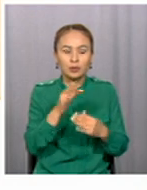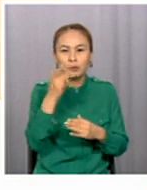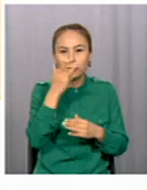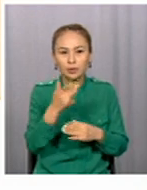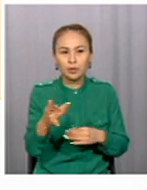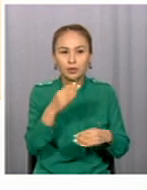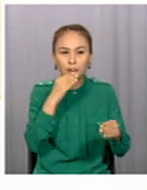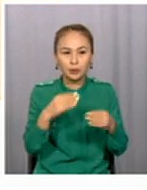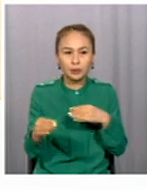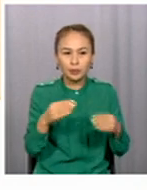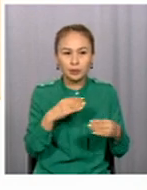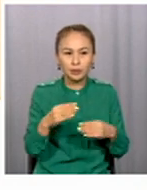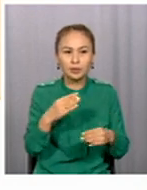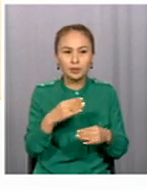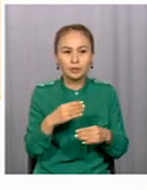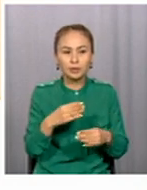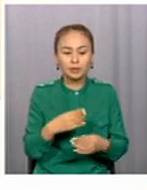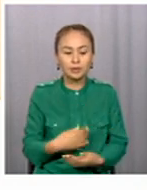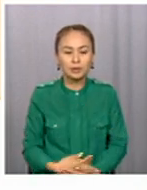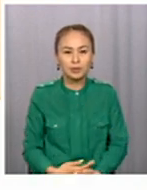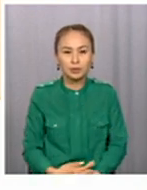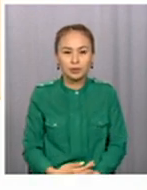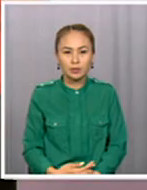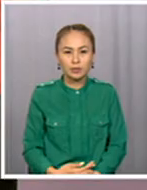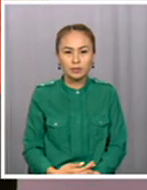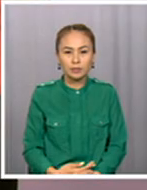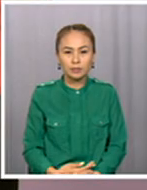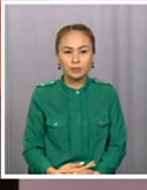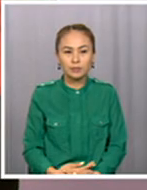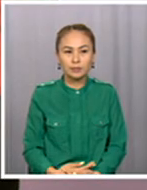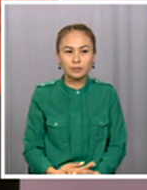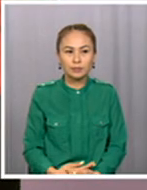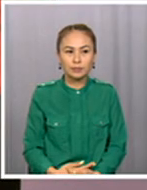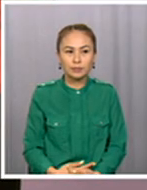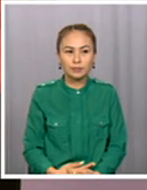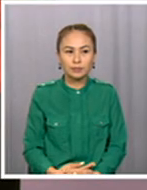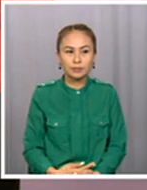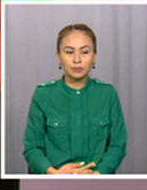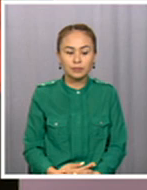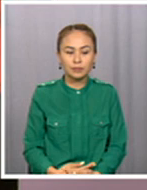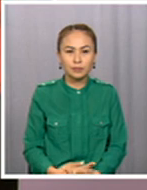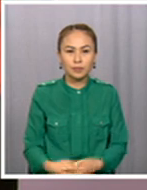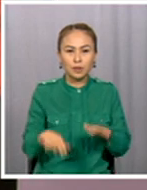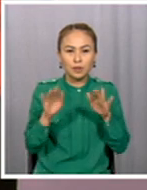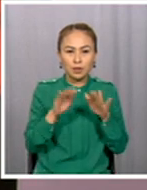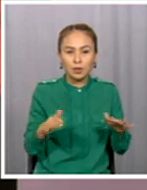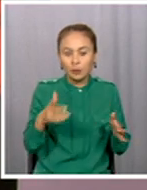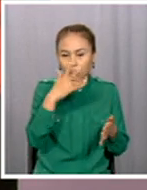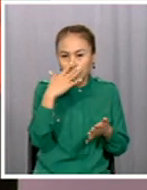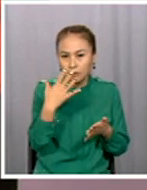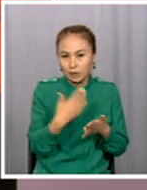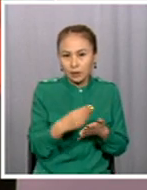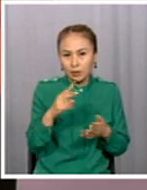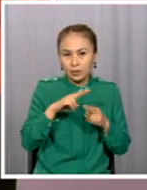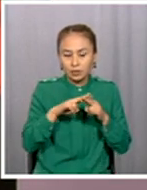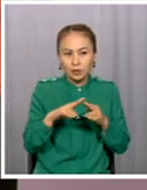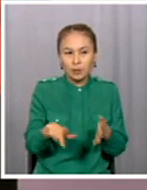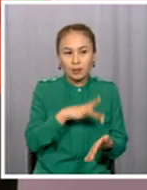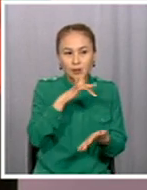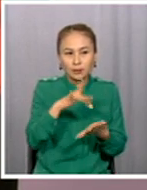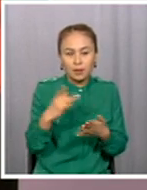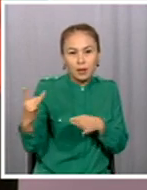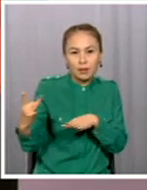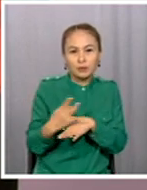саяхат, азық-түлік және тынығатын орын. Балалар, өздеріңді Нұр-Сұлтан қаласына алғаш рет